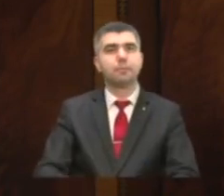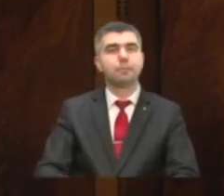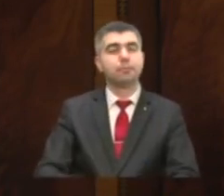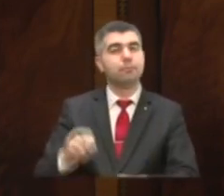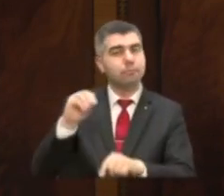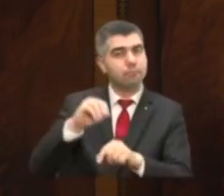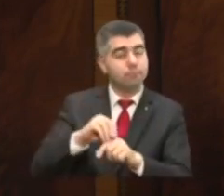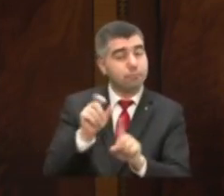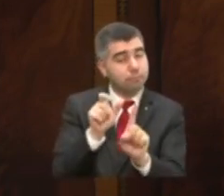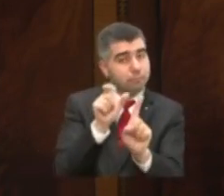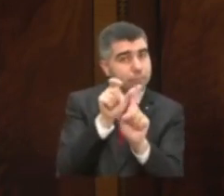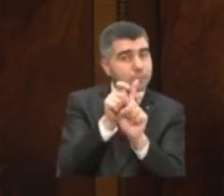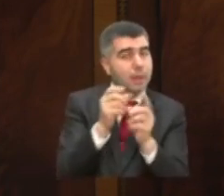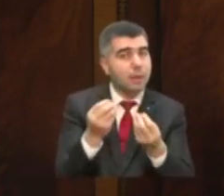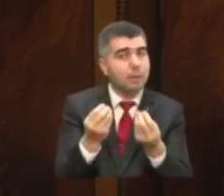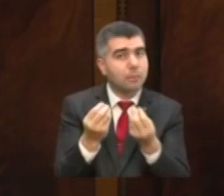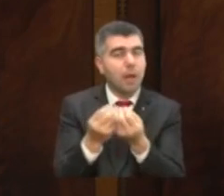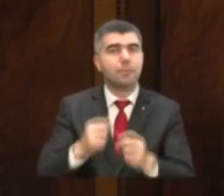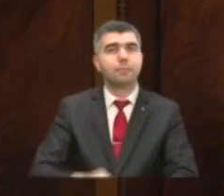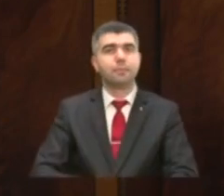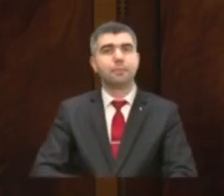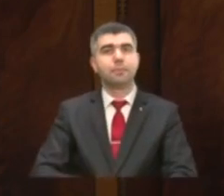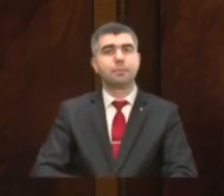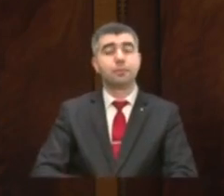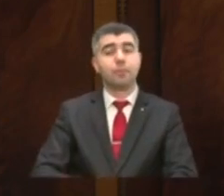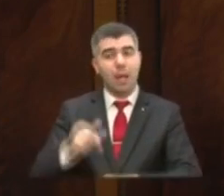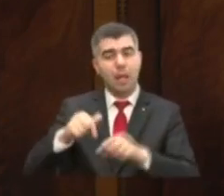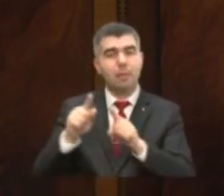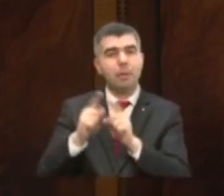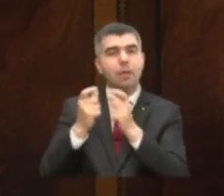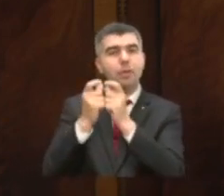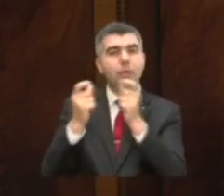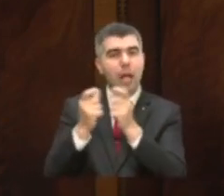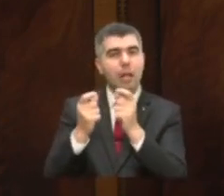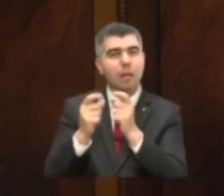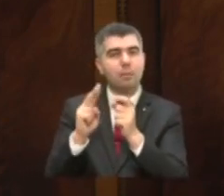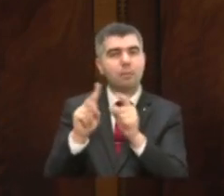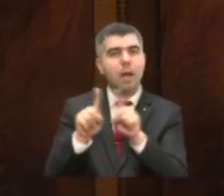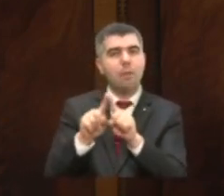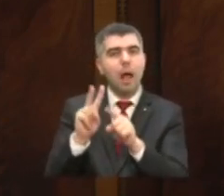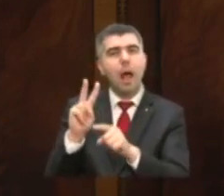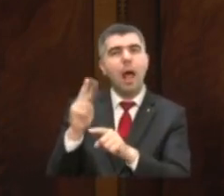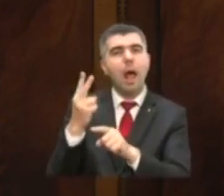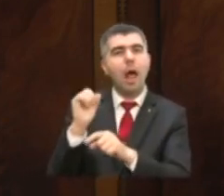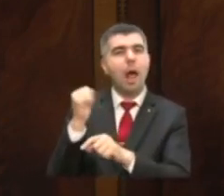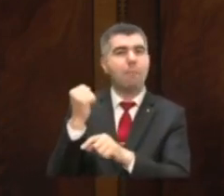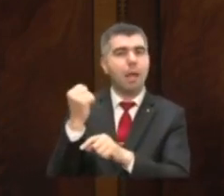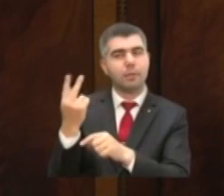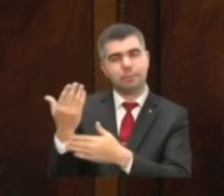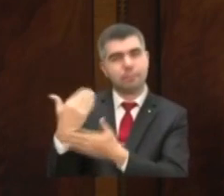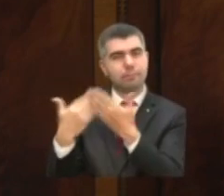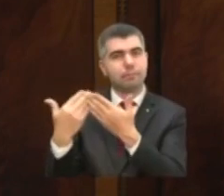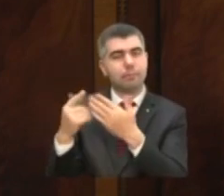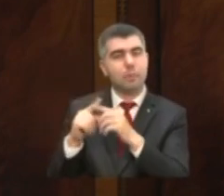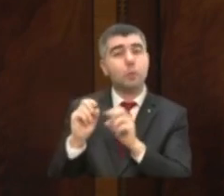المواكبة، ويمكن أن أقول اليوم أن هذا النظام المقاول الذاتي في إطار سنتين ديال التطبيق ديالو عارف نجاح